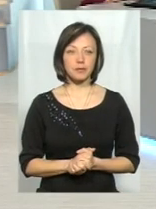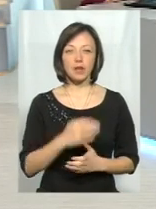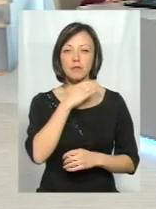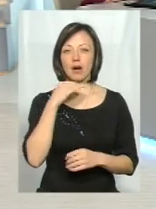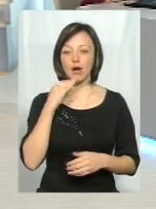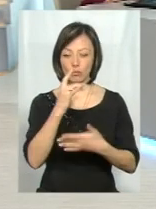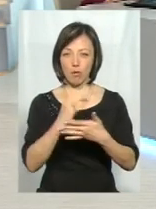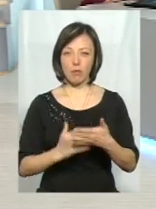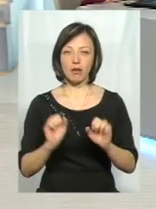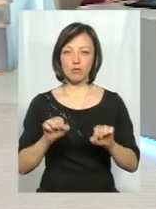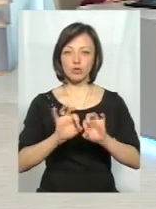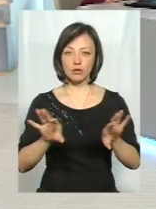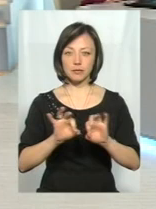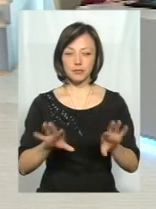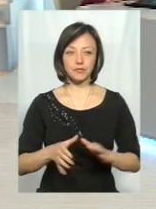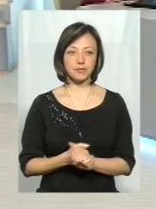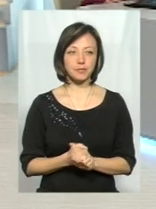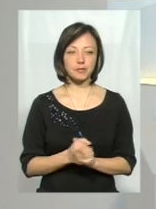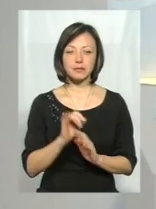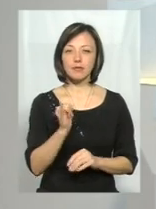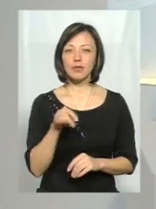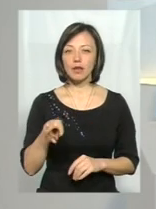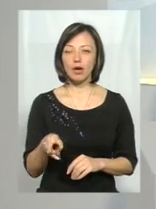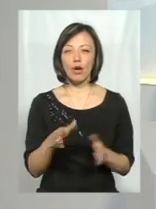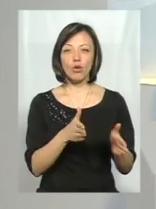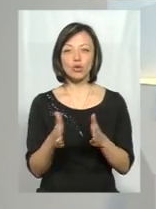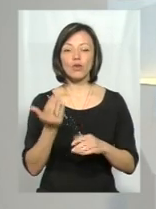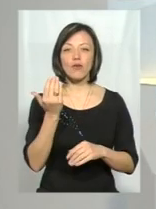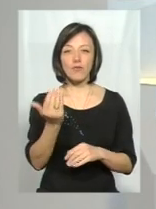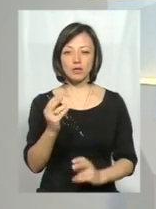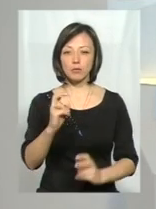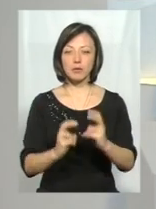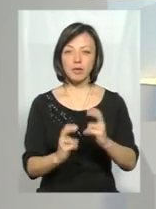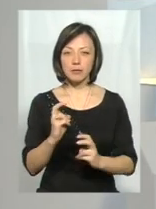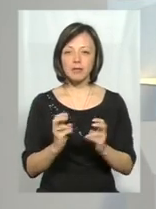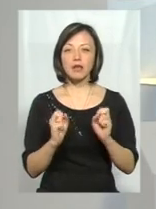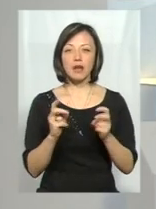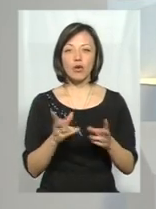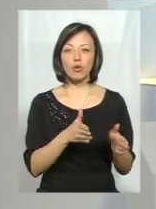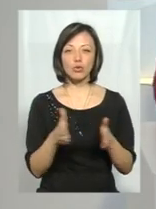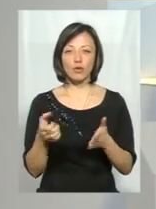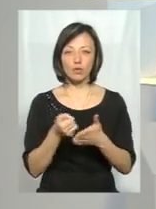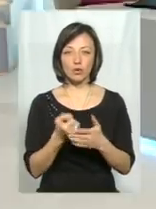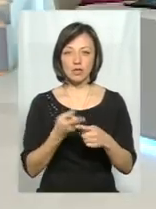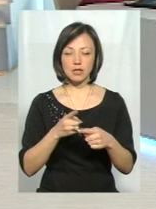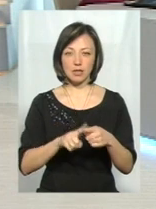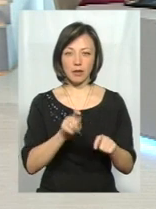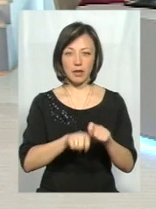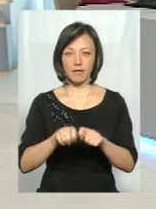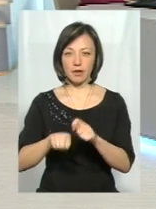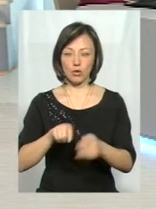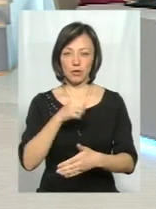багато моментів, які можна говорити. Іване Леонтійовичу, наскільки готові ваші підприємства, наскільки готові до цих